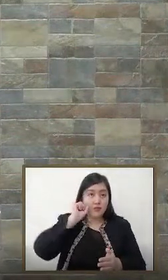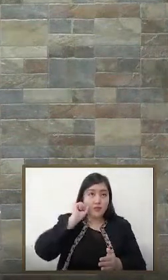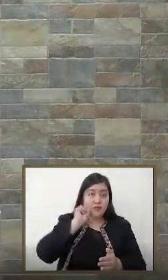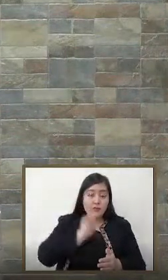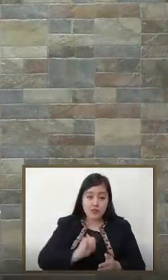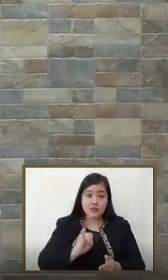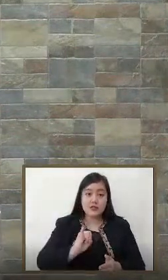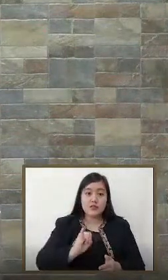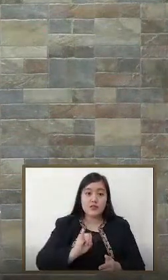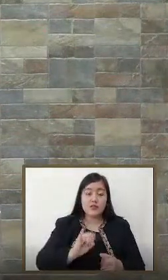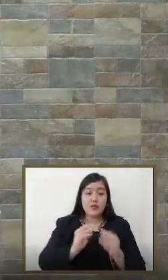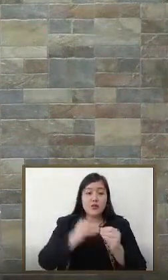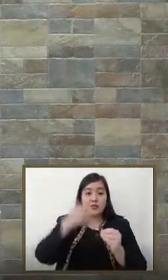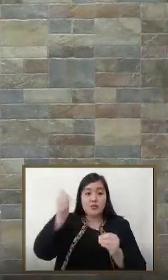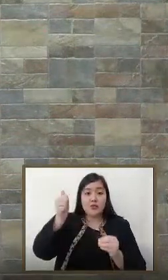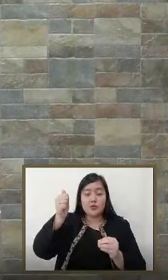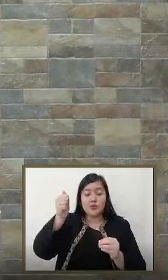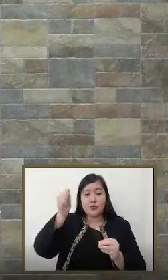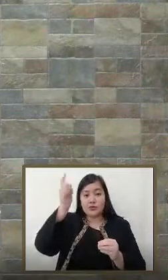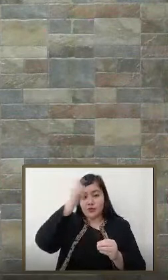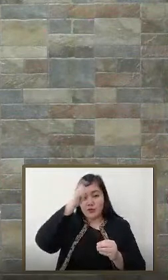clear,